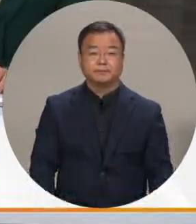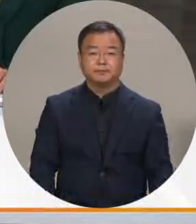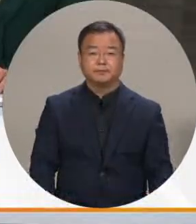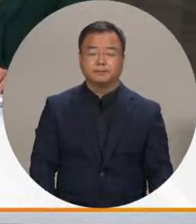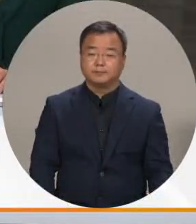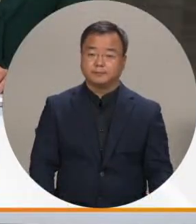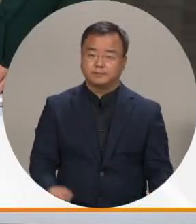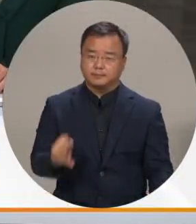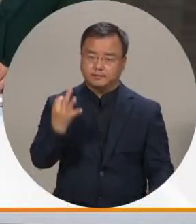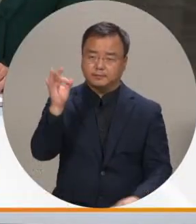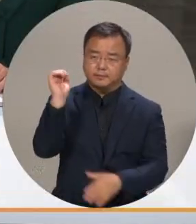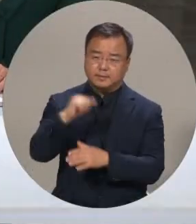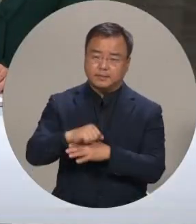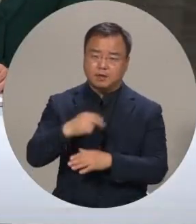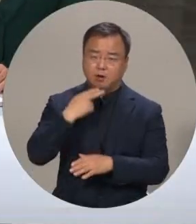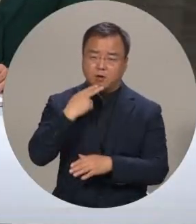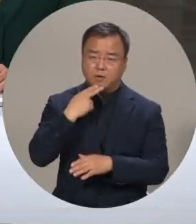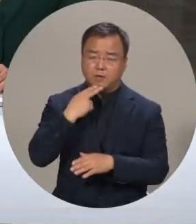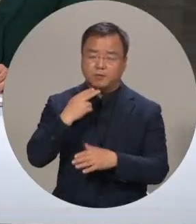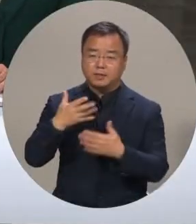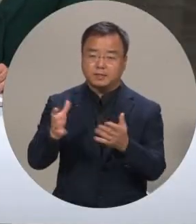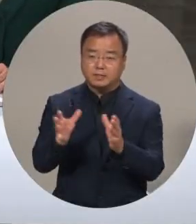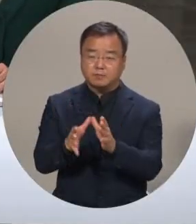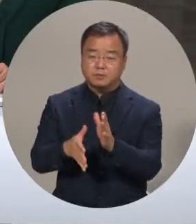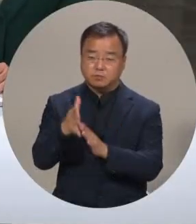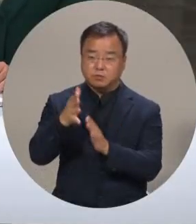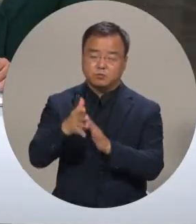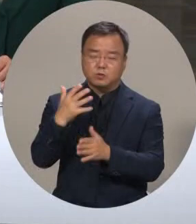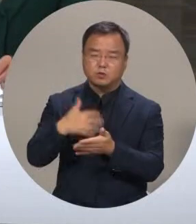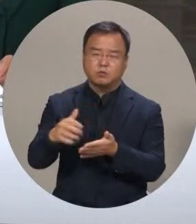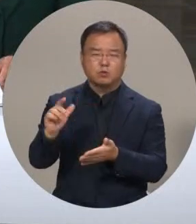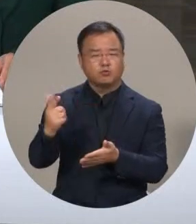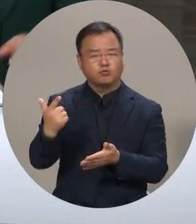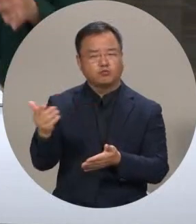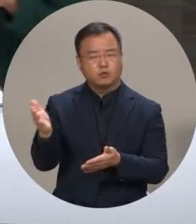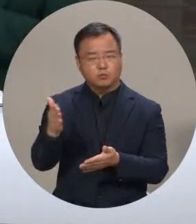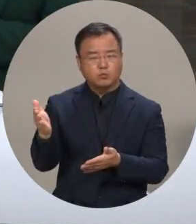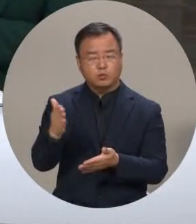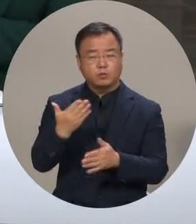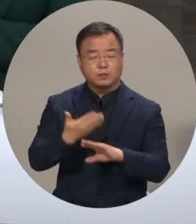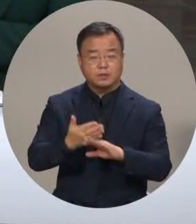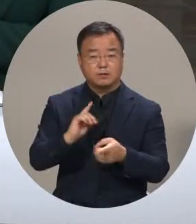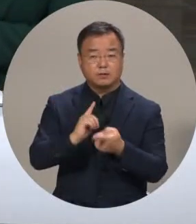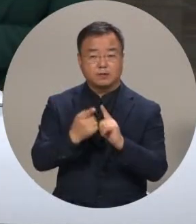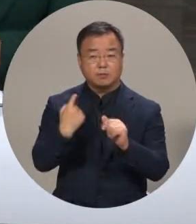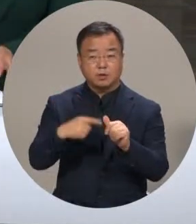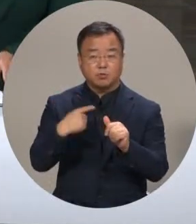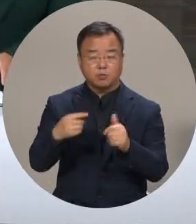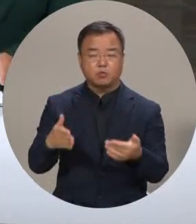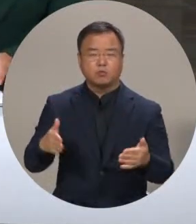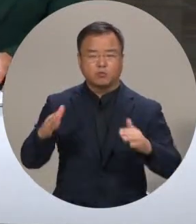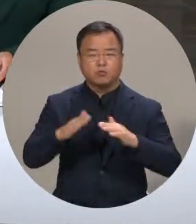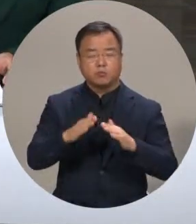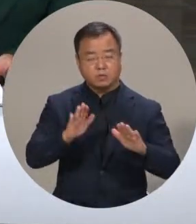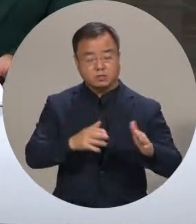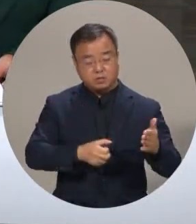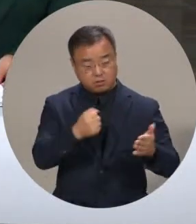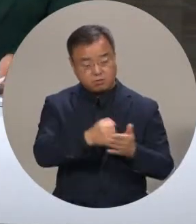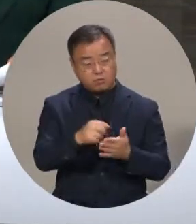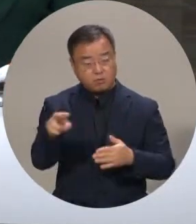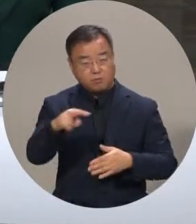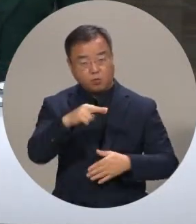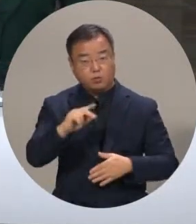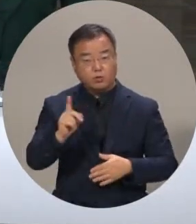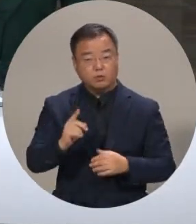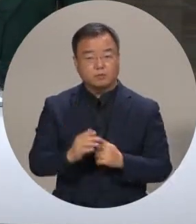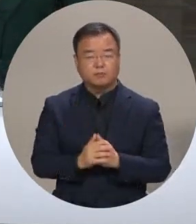그렇다면이 미인가 기관에 포함해서 600여 곳이죠이 다른 대안교육 기관들이이 판결 어떻게 보고 있습니까 예